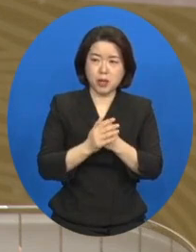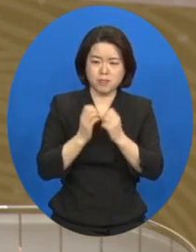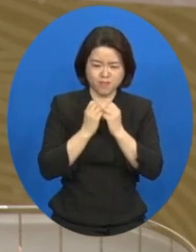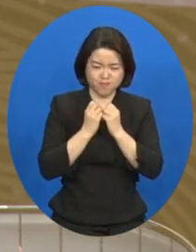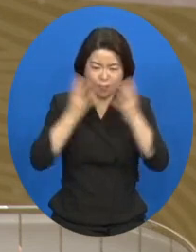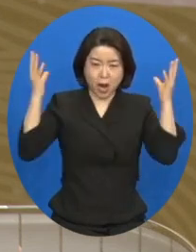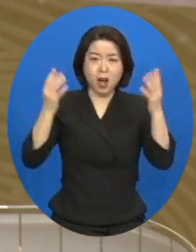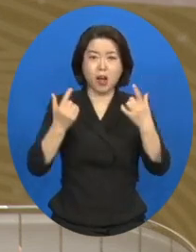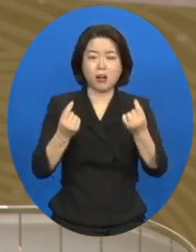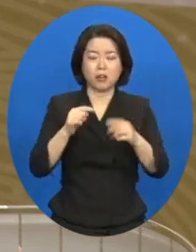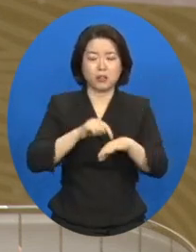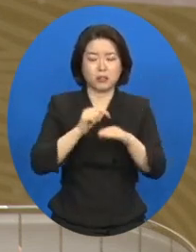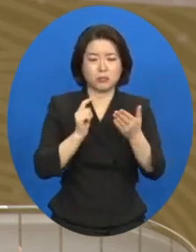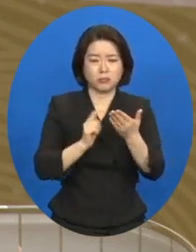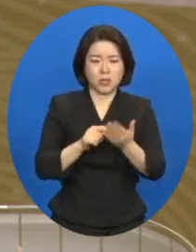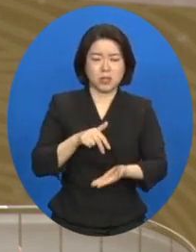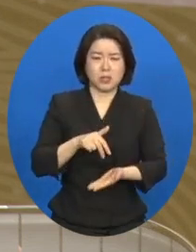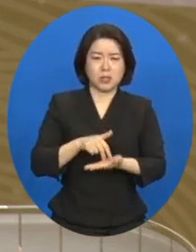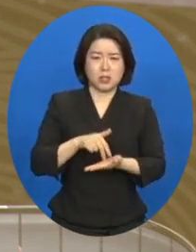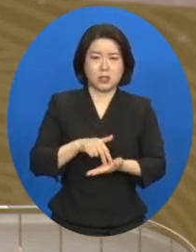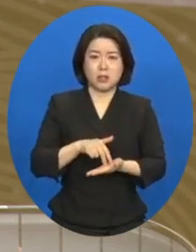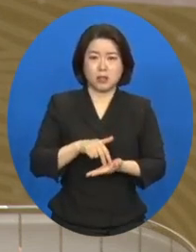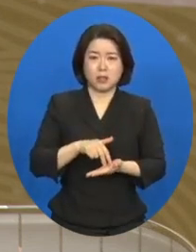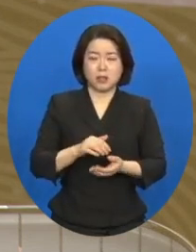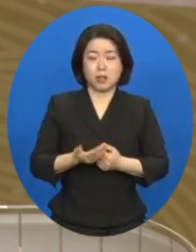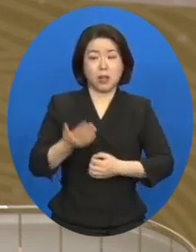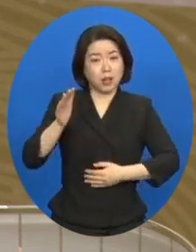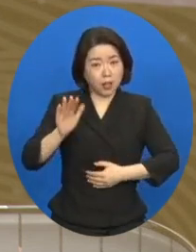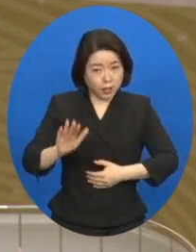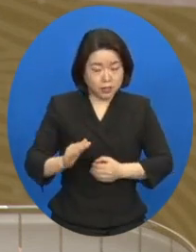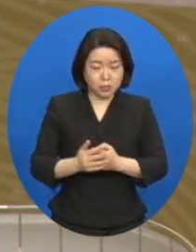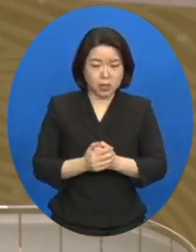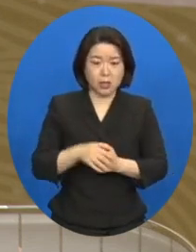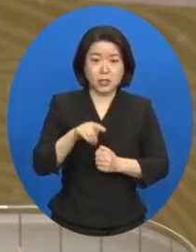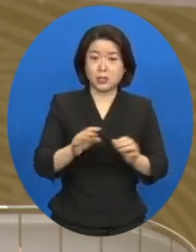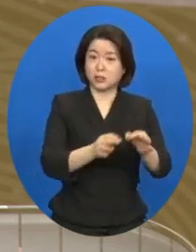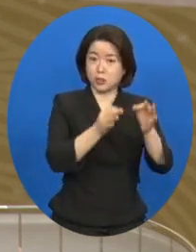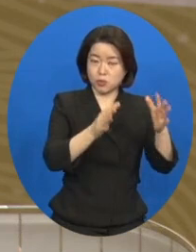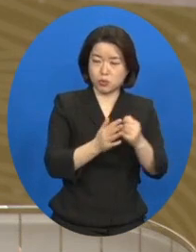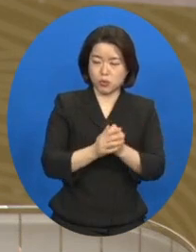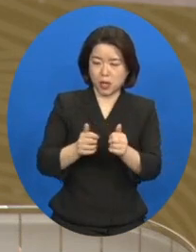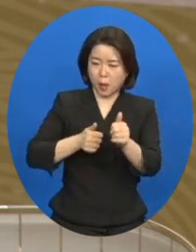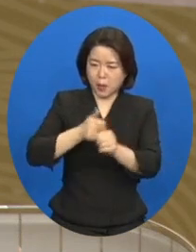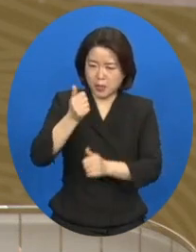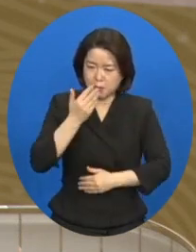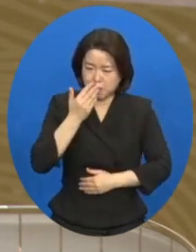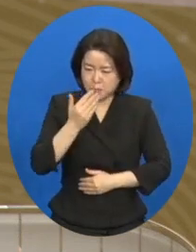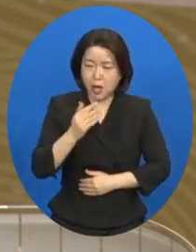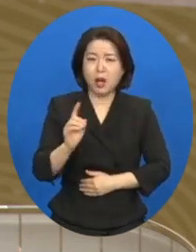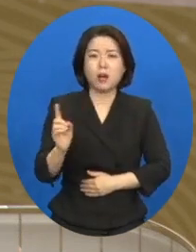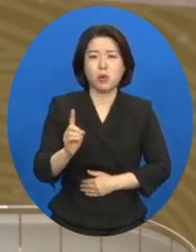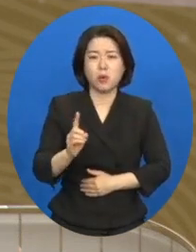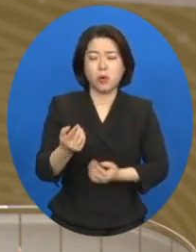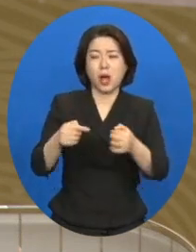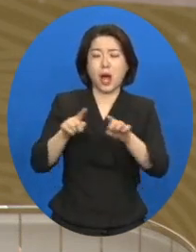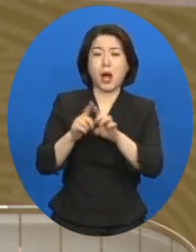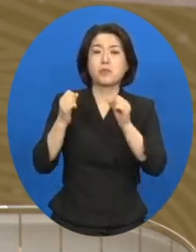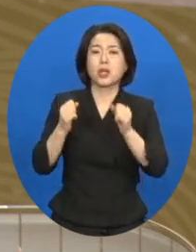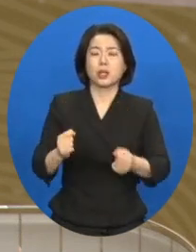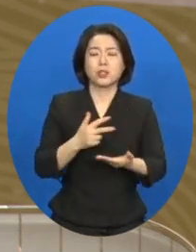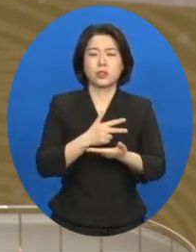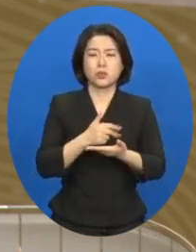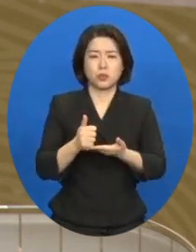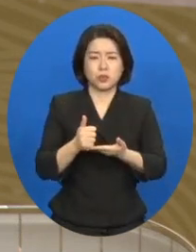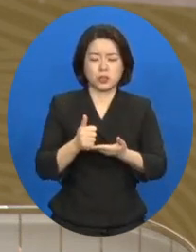것 같은 마음의 상태였습니다. 하지만 그런 순간을 이겨낼 수 있었던 것은 함께 계시는